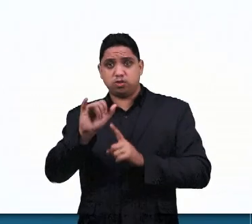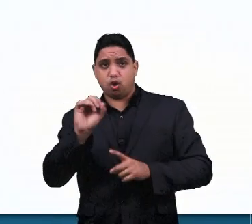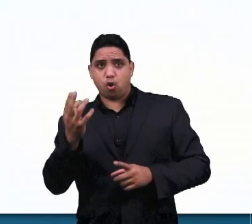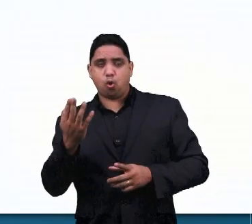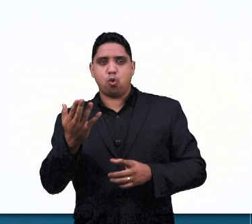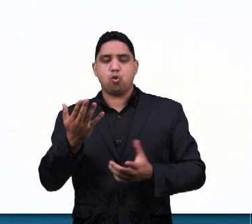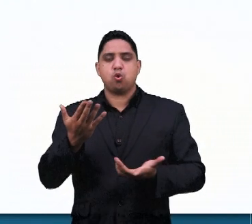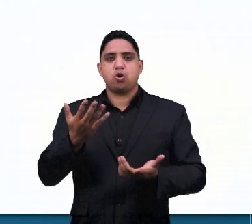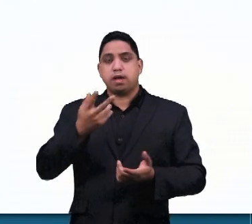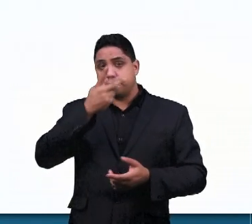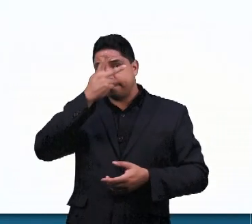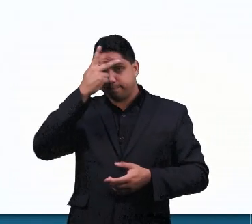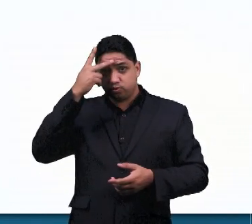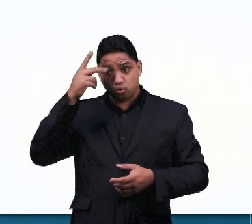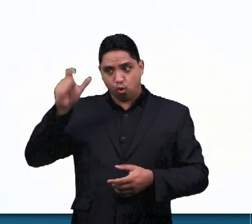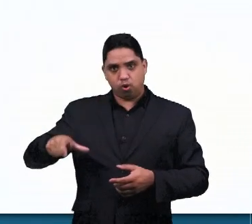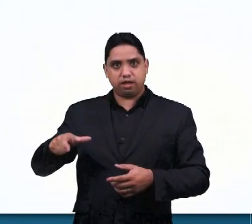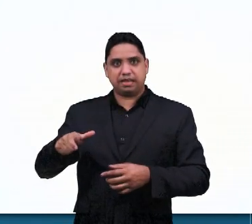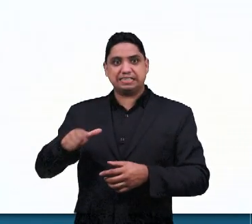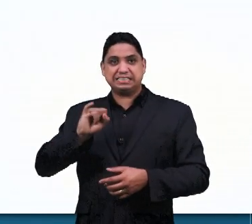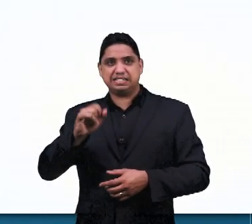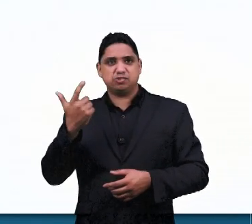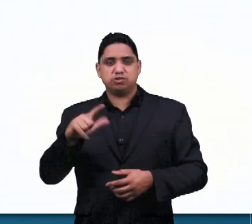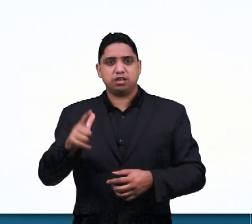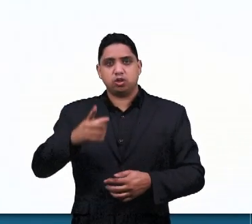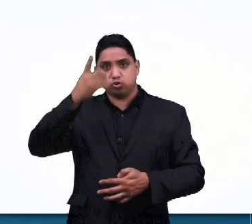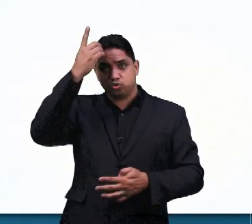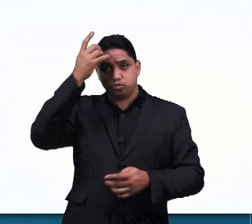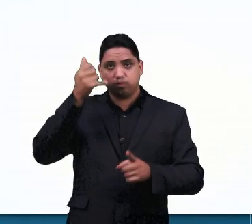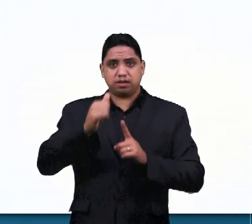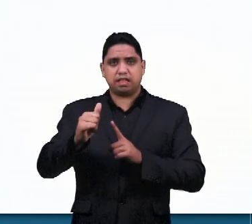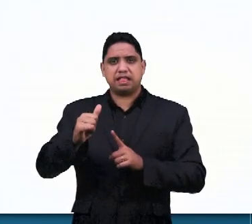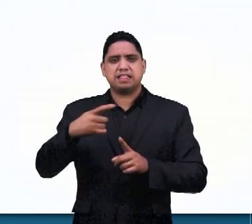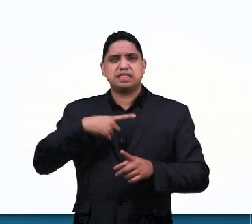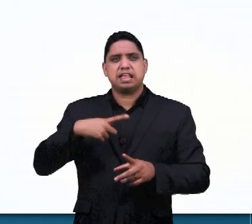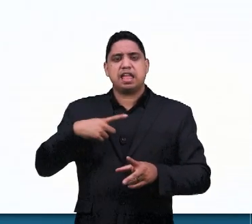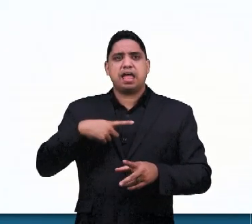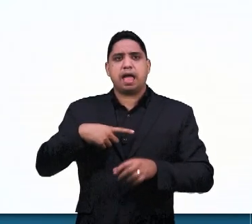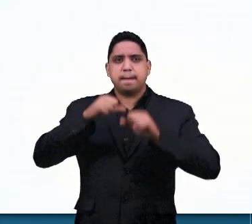s'il n'a pas le don de prophétie, il reçoit le même